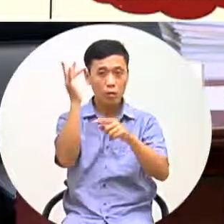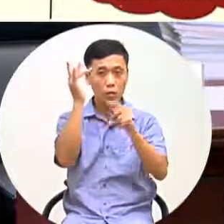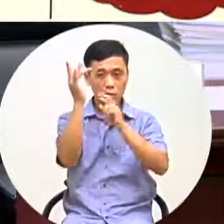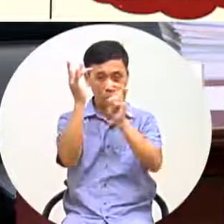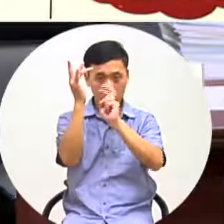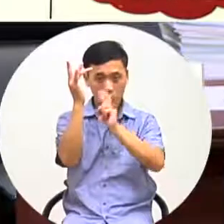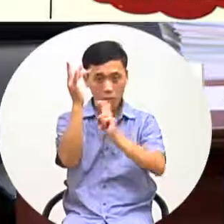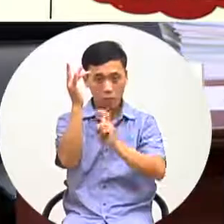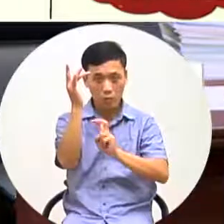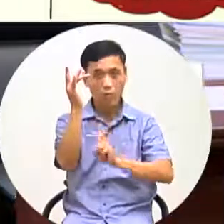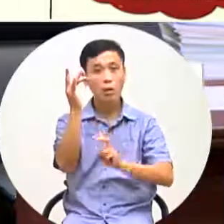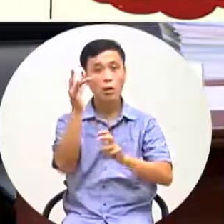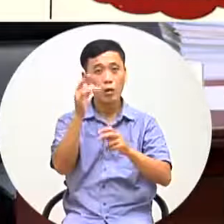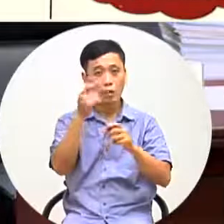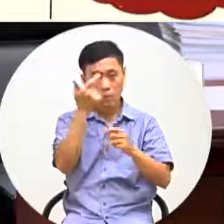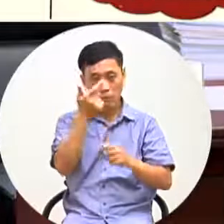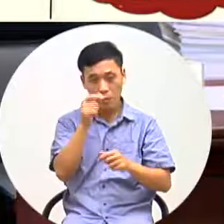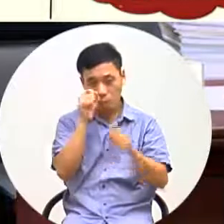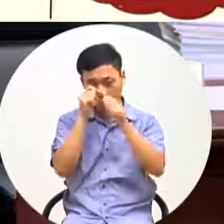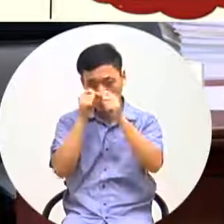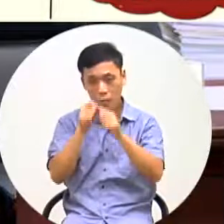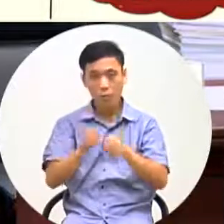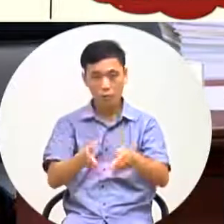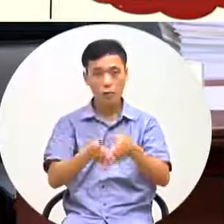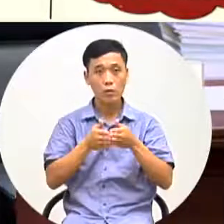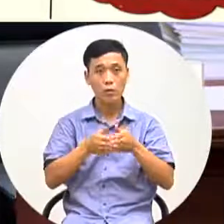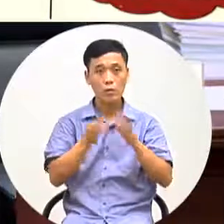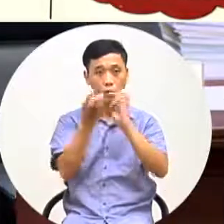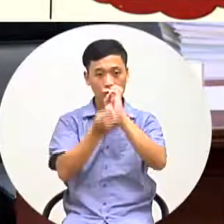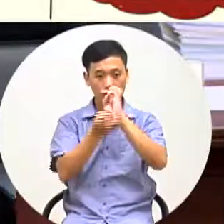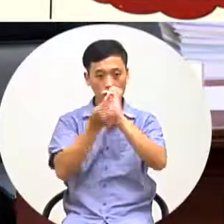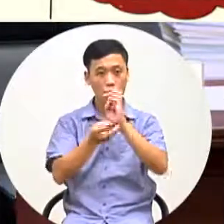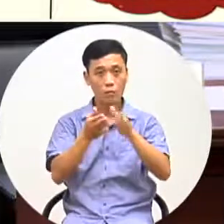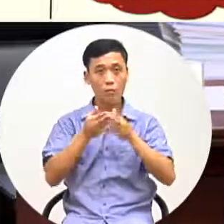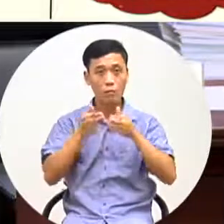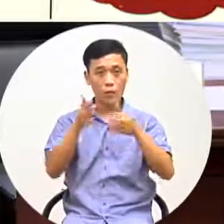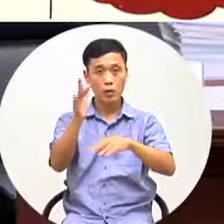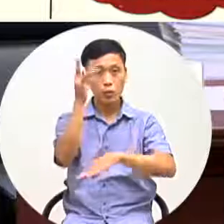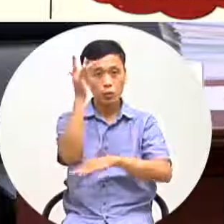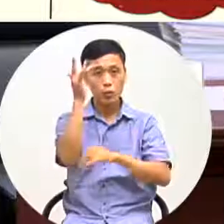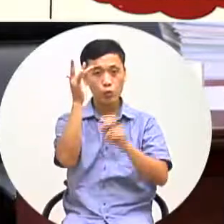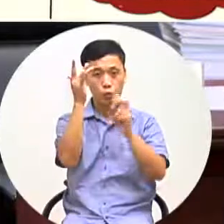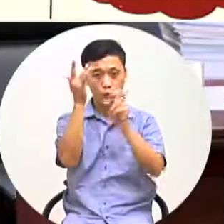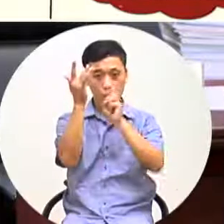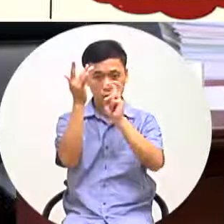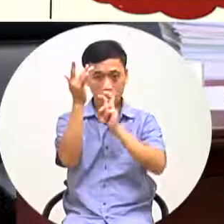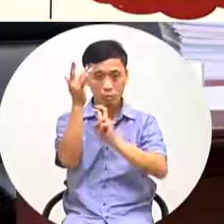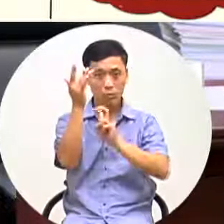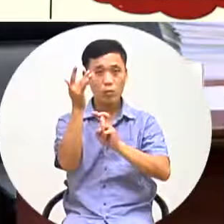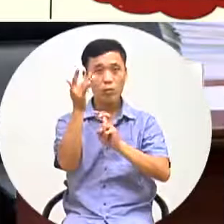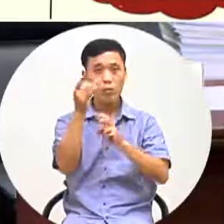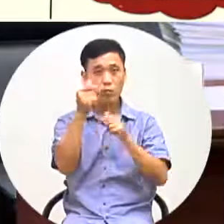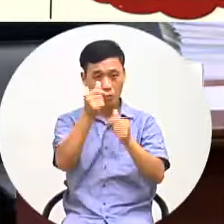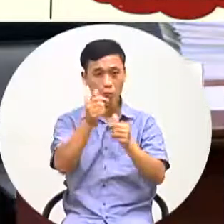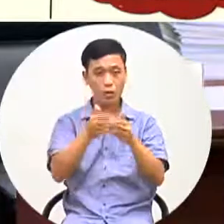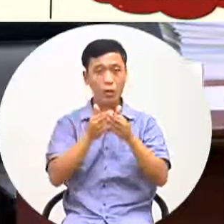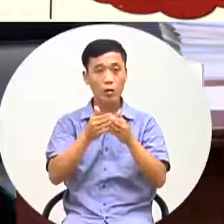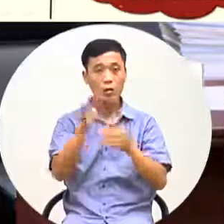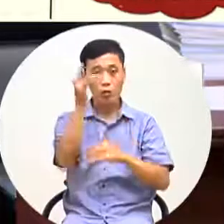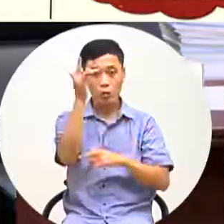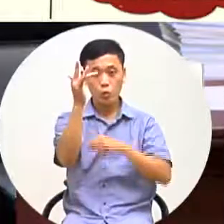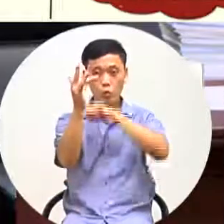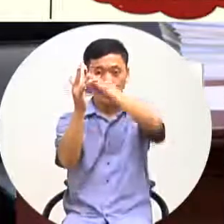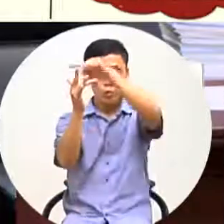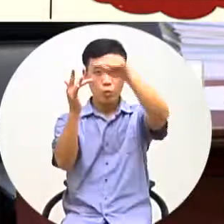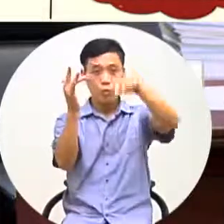我们也必须要好好的去照顾树才对，而不是就说在树看到的外表，我们就认为它是健康